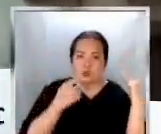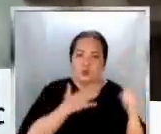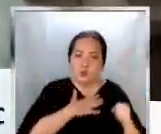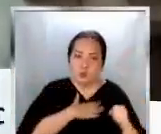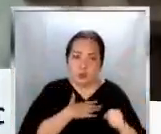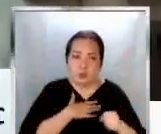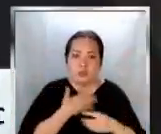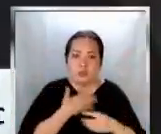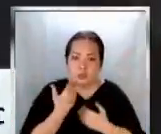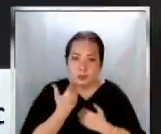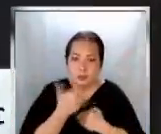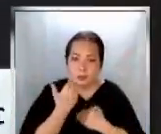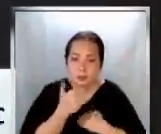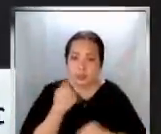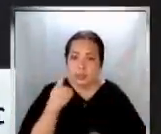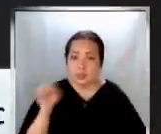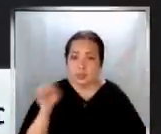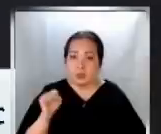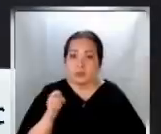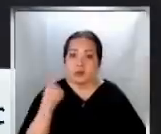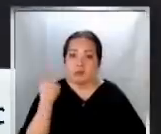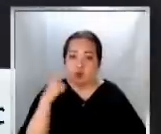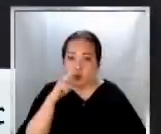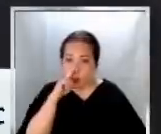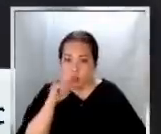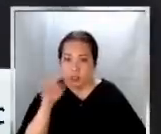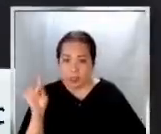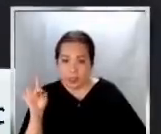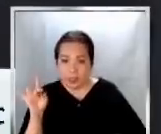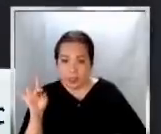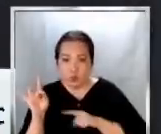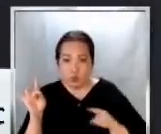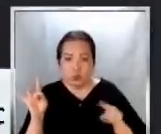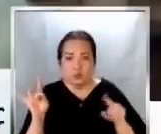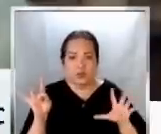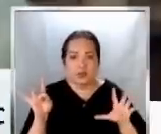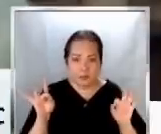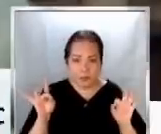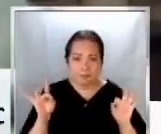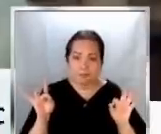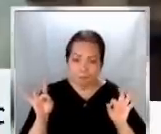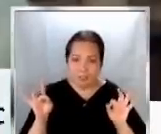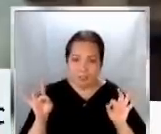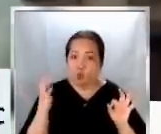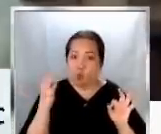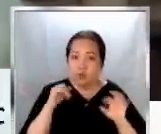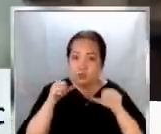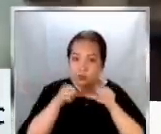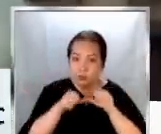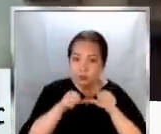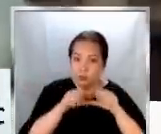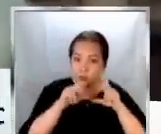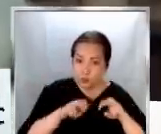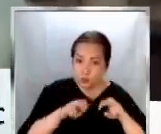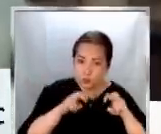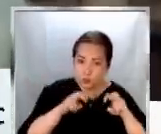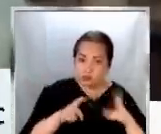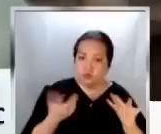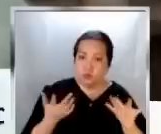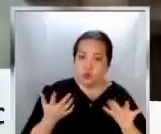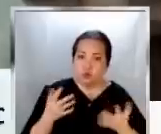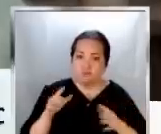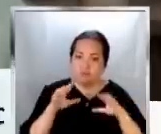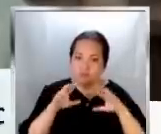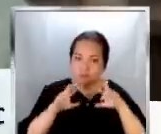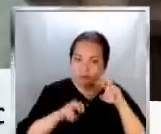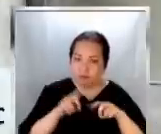of Sinovac first dito sa 18 to 59. Kasi po, ang pag-aaral na ginawa sa clinical trials ng Sinovac only